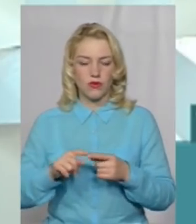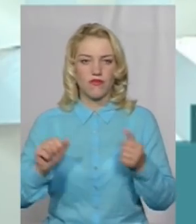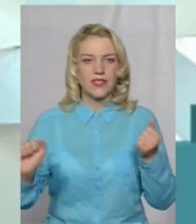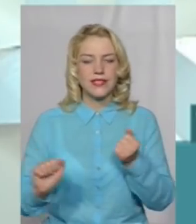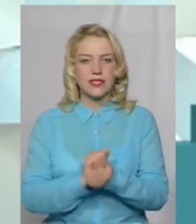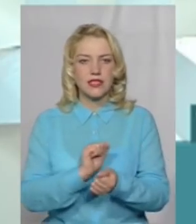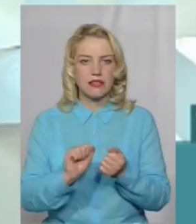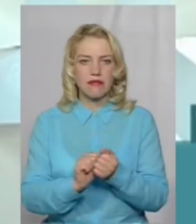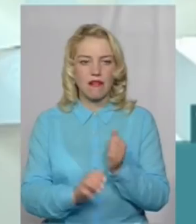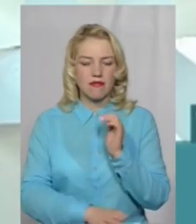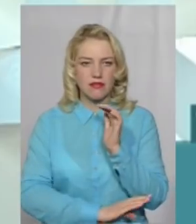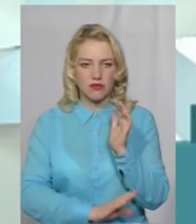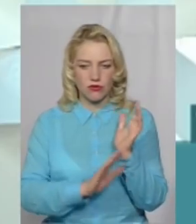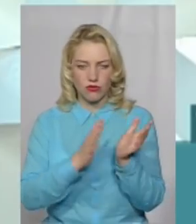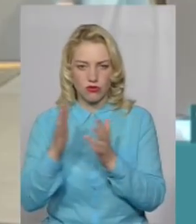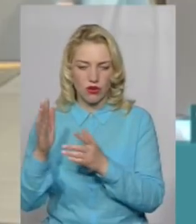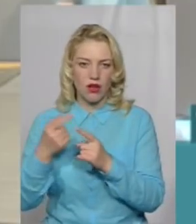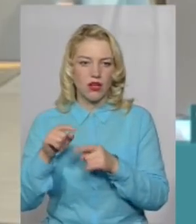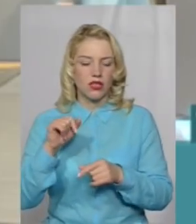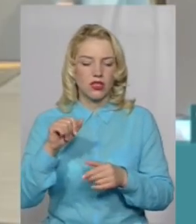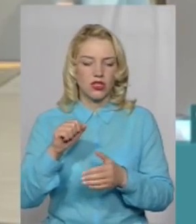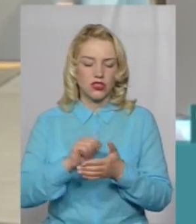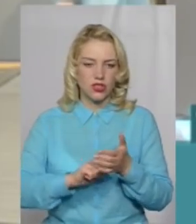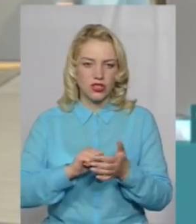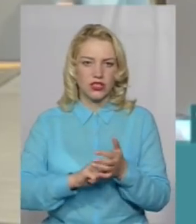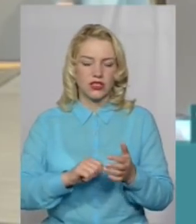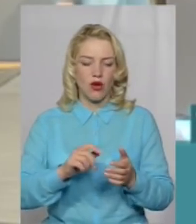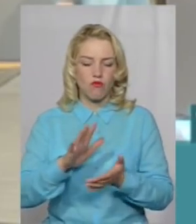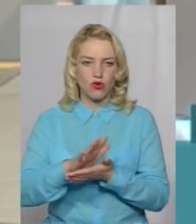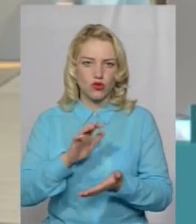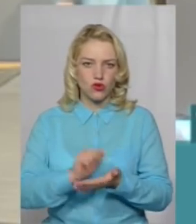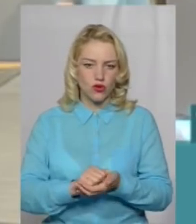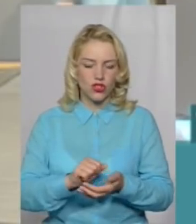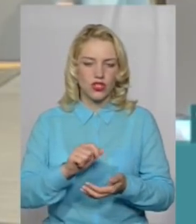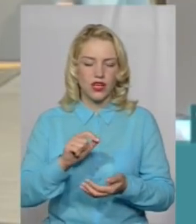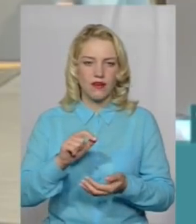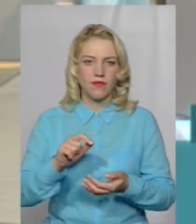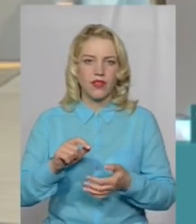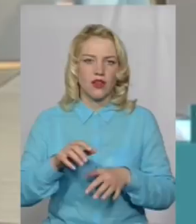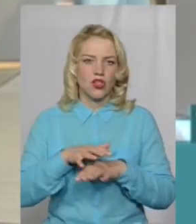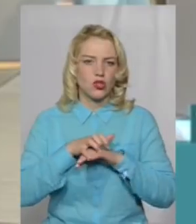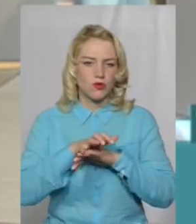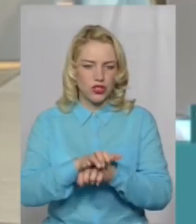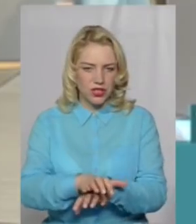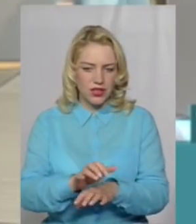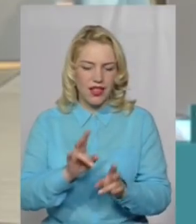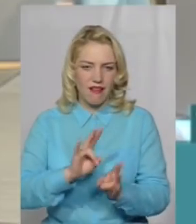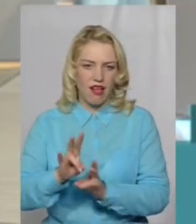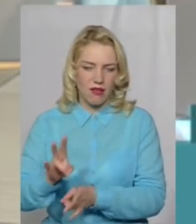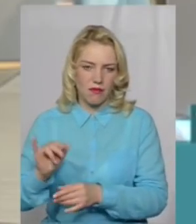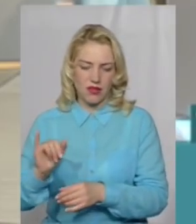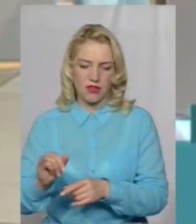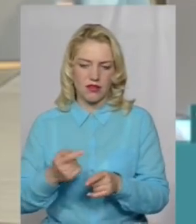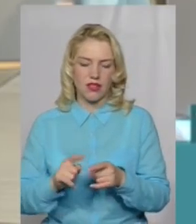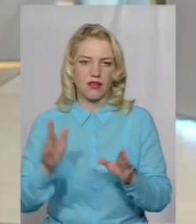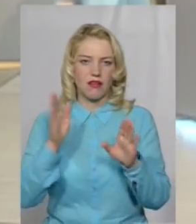соснових насаджень внаслідок пошкодження шкідниками і впливу таких кліматичних факторів. Це проблема не тільки нашої